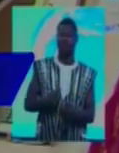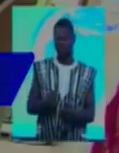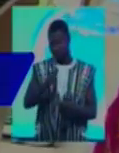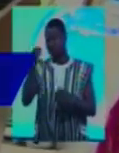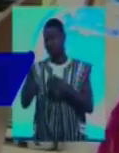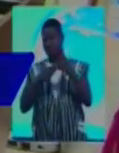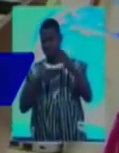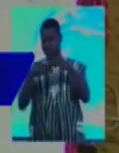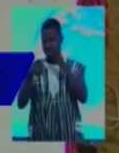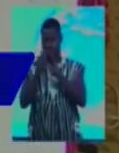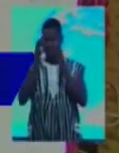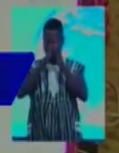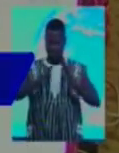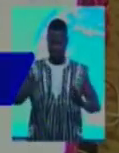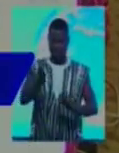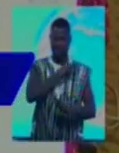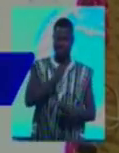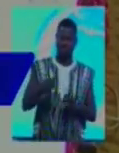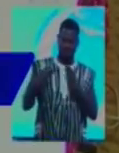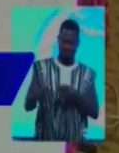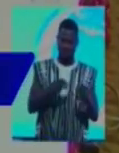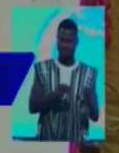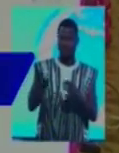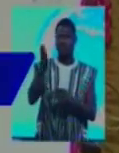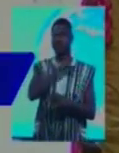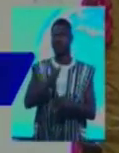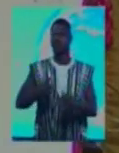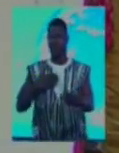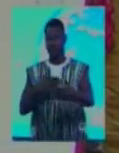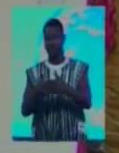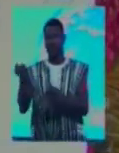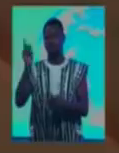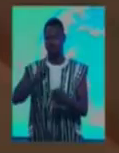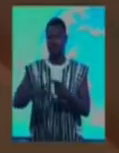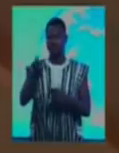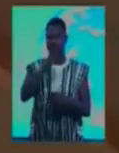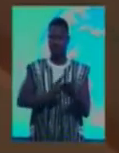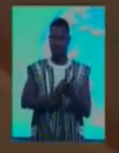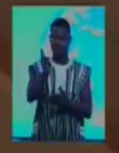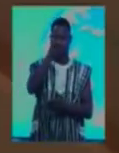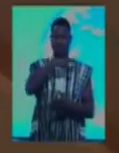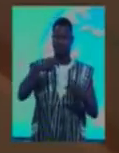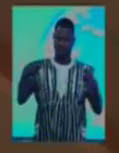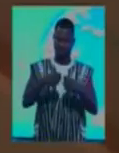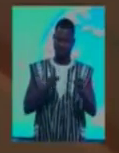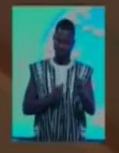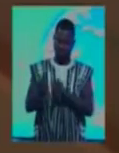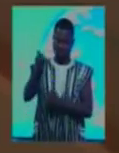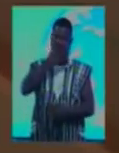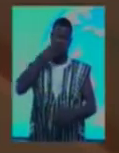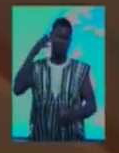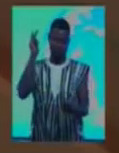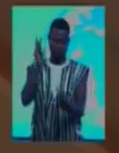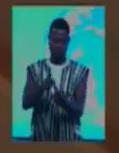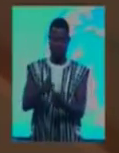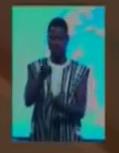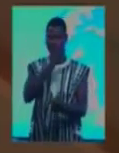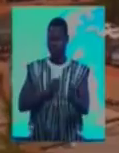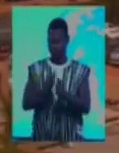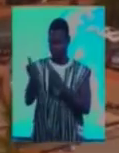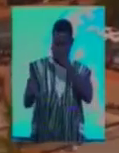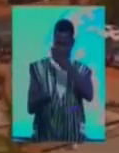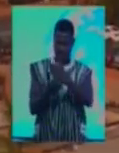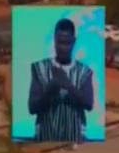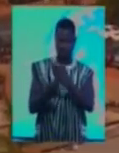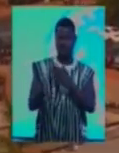marché de l'électroménager. Le but ultime étant de parvenir à une consommation d'énergie plus rationnelle, plus économique